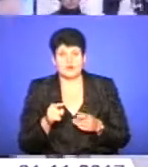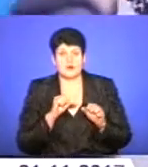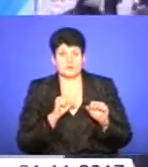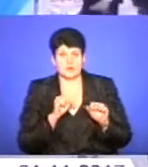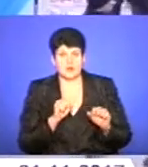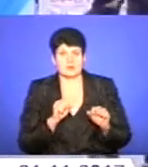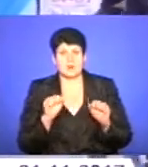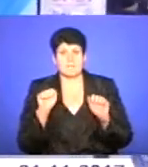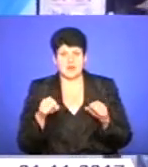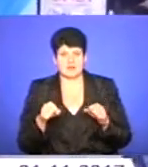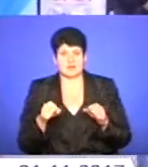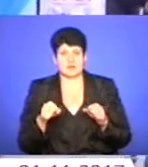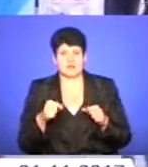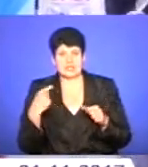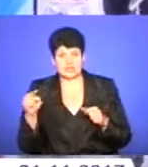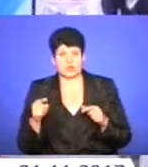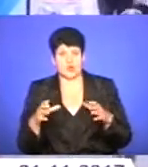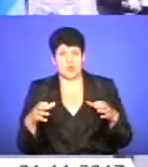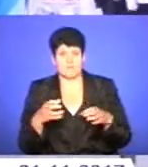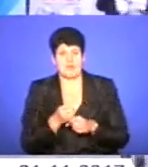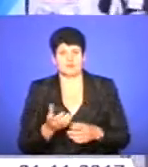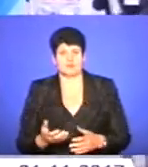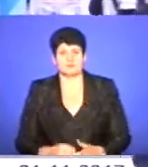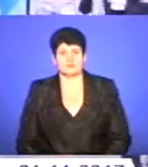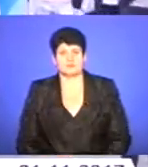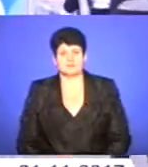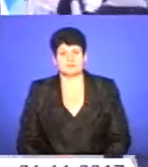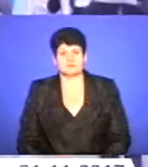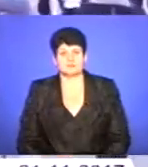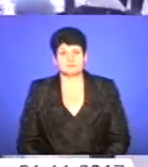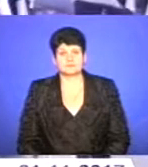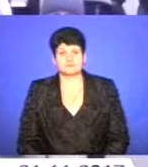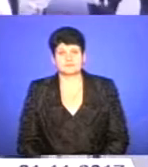іншого обмежують. Юлія Валах, Андрій Прокопів, Вісті ТТБ.